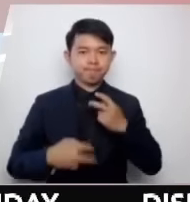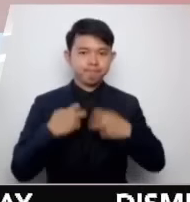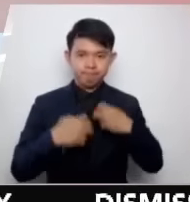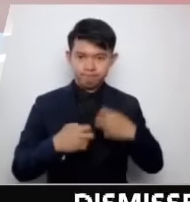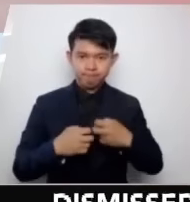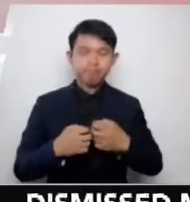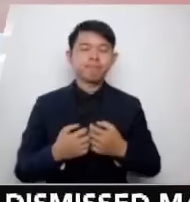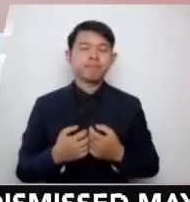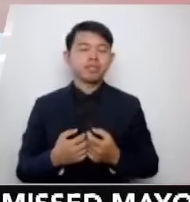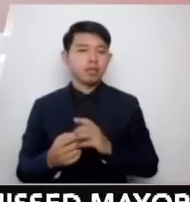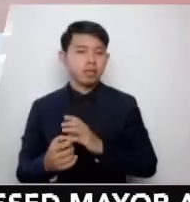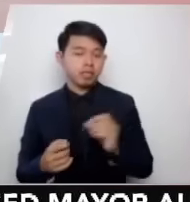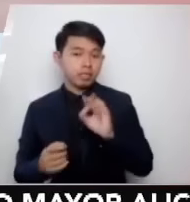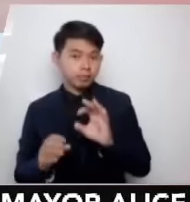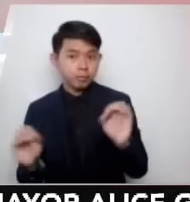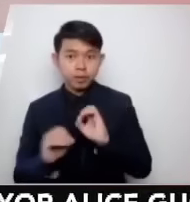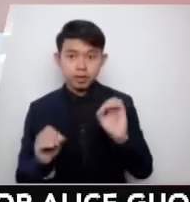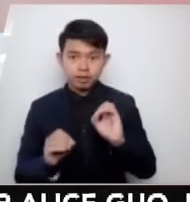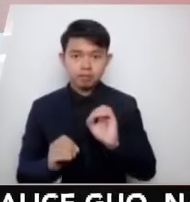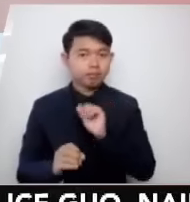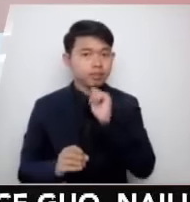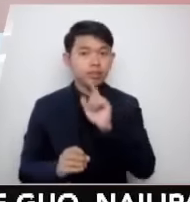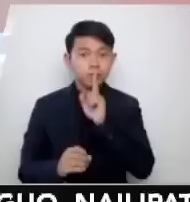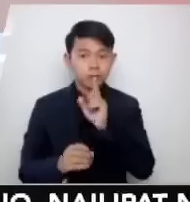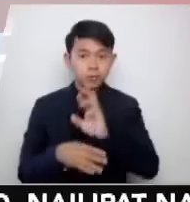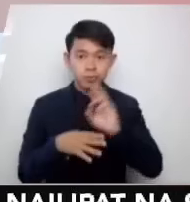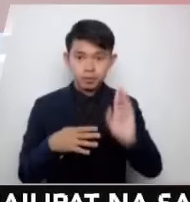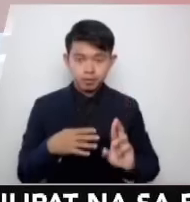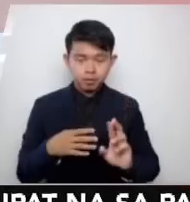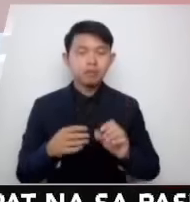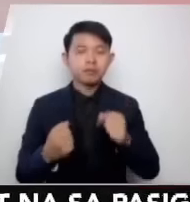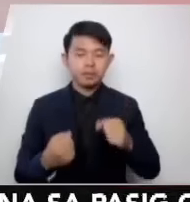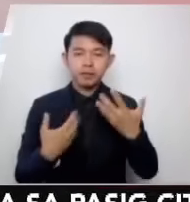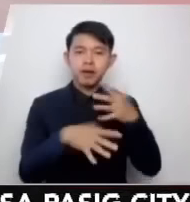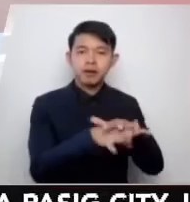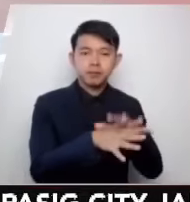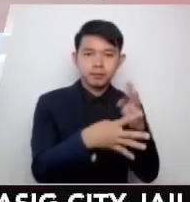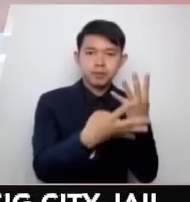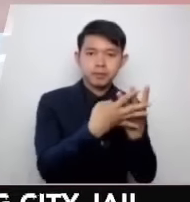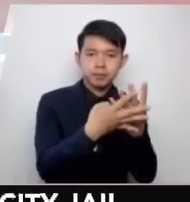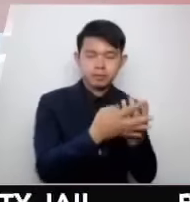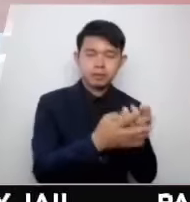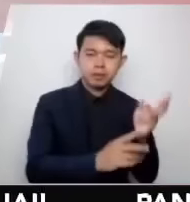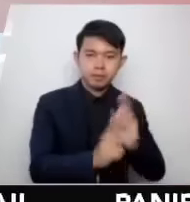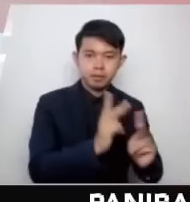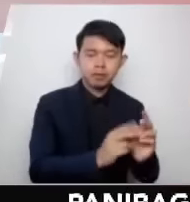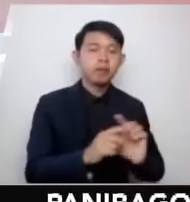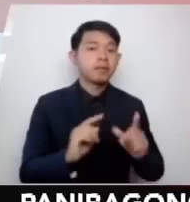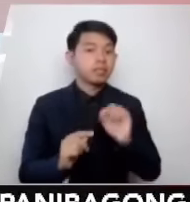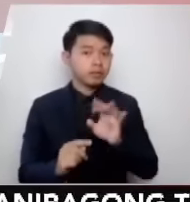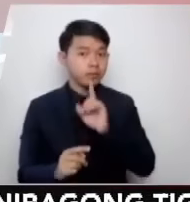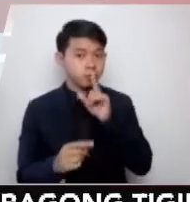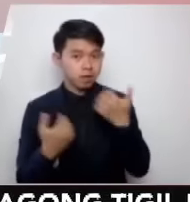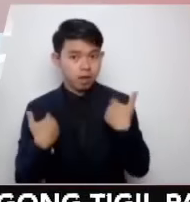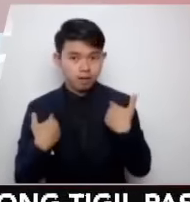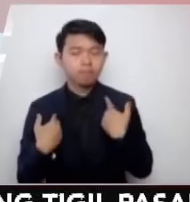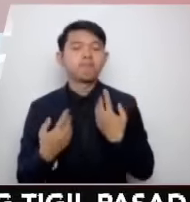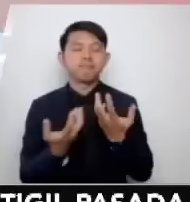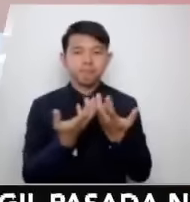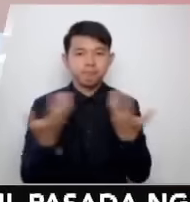sa general population. And then kapag positive naman po, ihahalo naman po siya doon sa ating isolation cell na